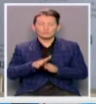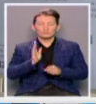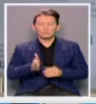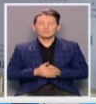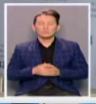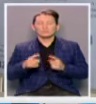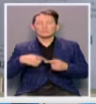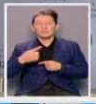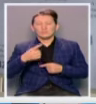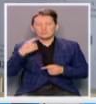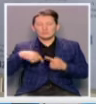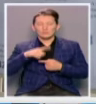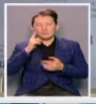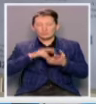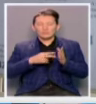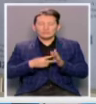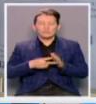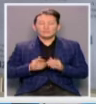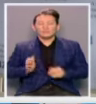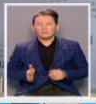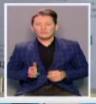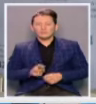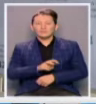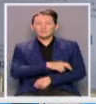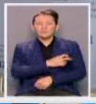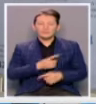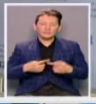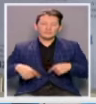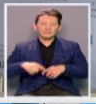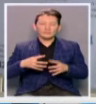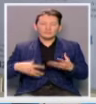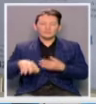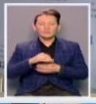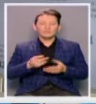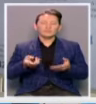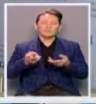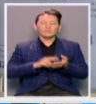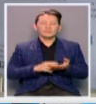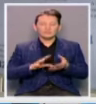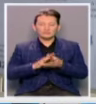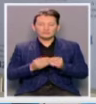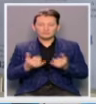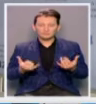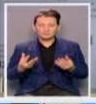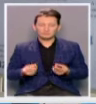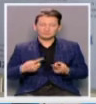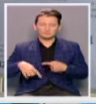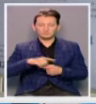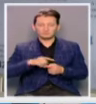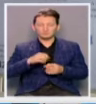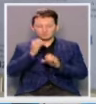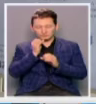біздің жоспарымыз бұл жеке меншік медициналық ұйымдарды осы жүйеге қосу. Қазіргі уақытта